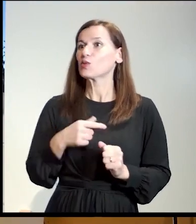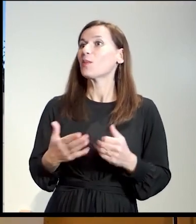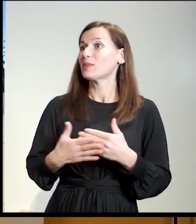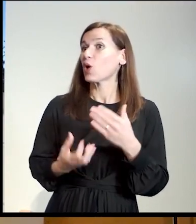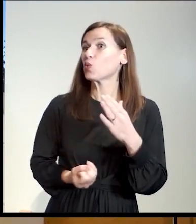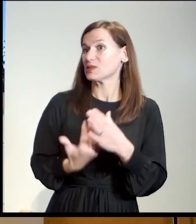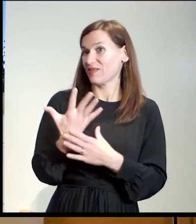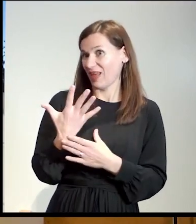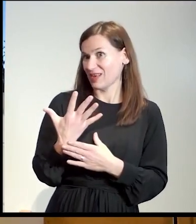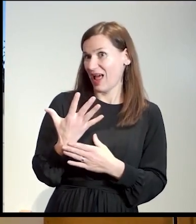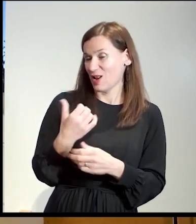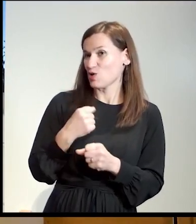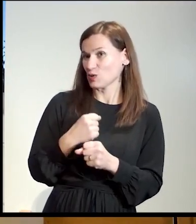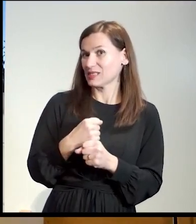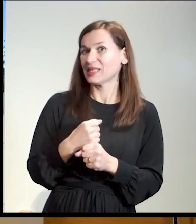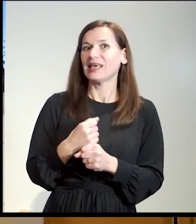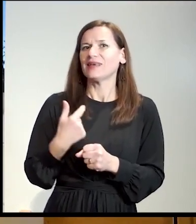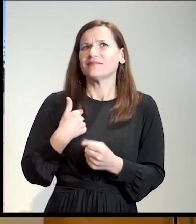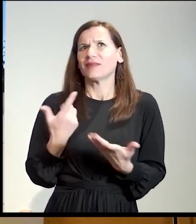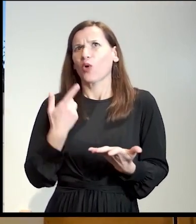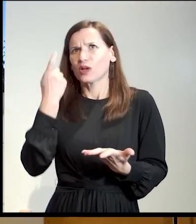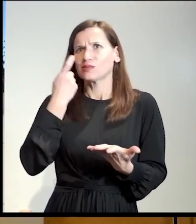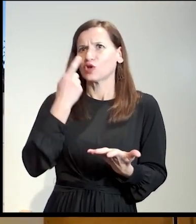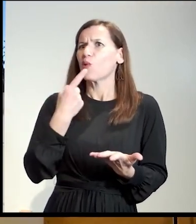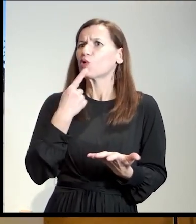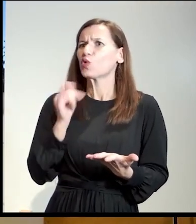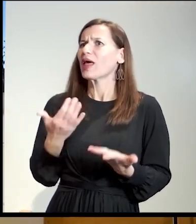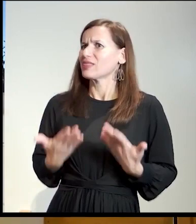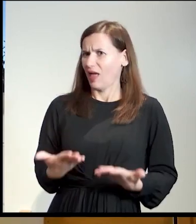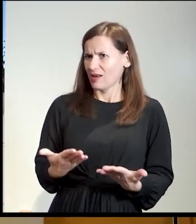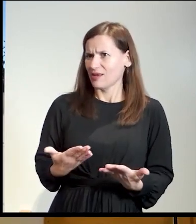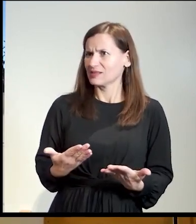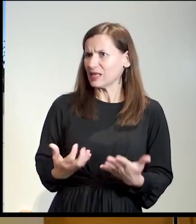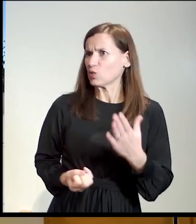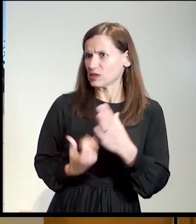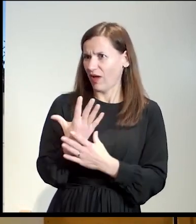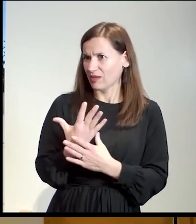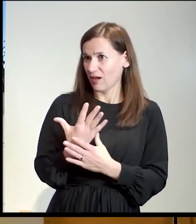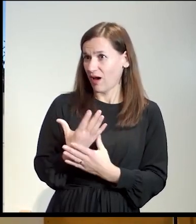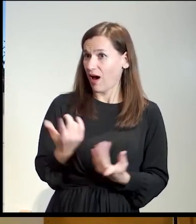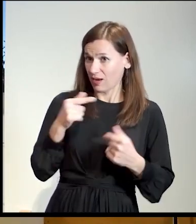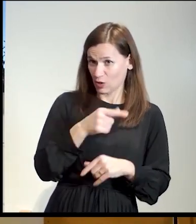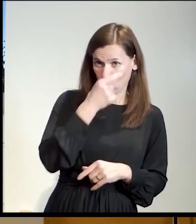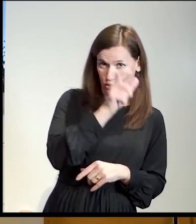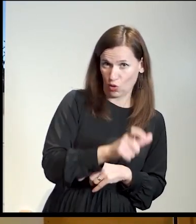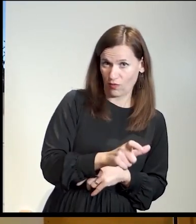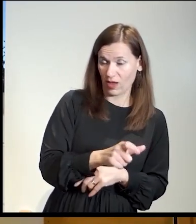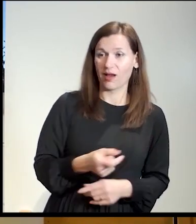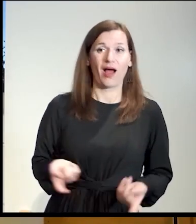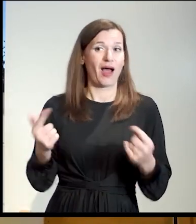lahko vprašamo, kdo je pravzaprav danes tisti, ki ustvarja. Je to človek ali